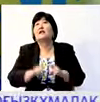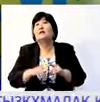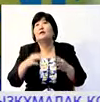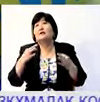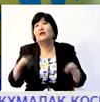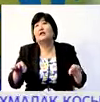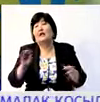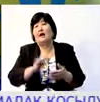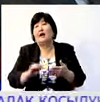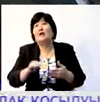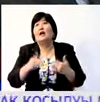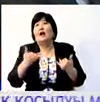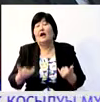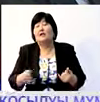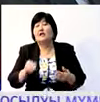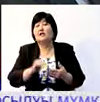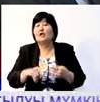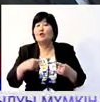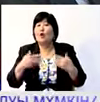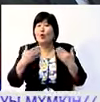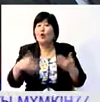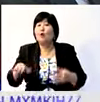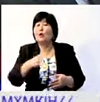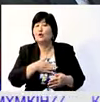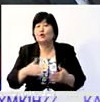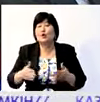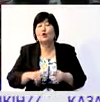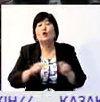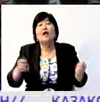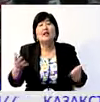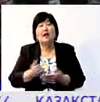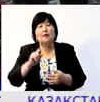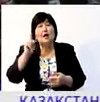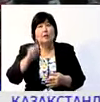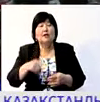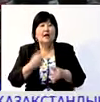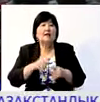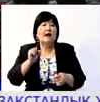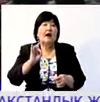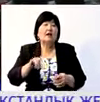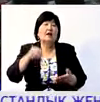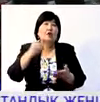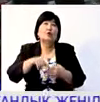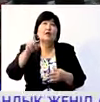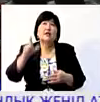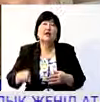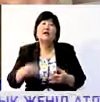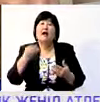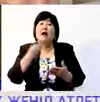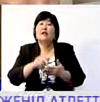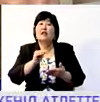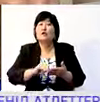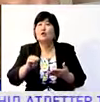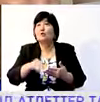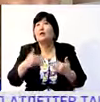қалам тербейді. Әсіресе жазған очерктері оқырман жүрегінен жол таба білді. Мерейтой иесі туралы Арал ауданының құрметті азаматы ардагер журналист